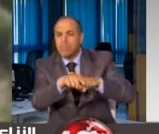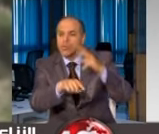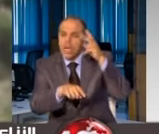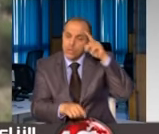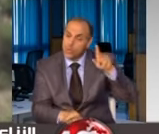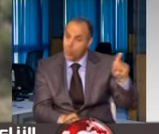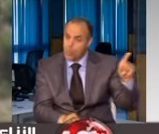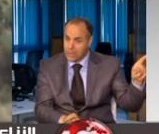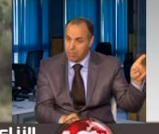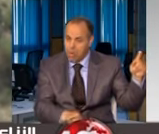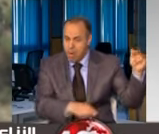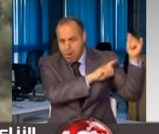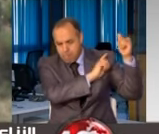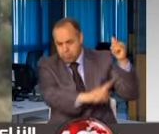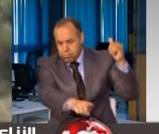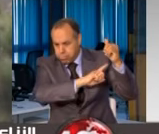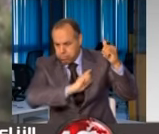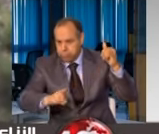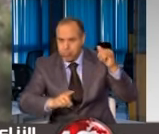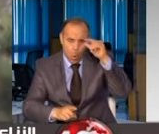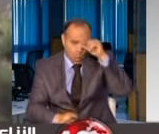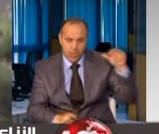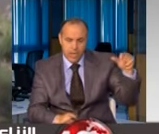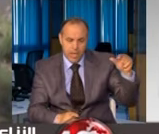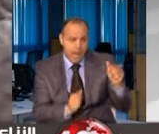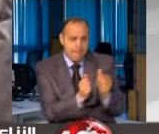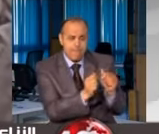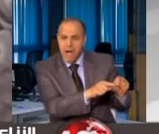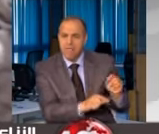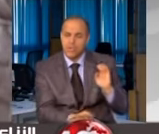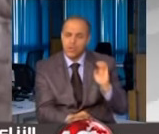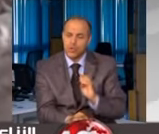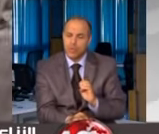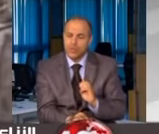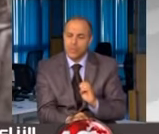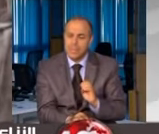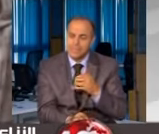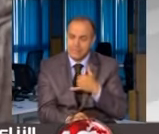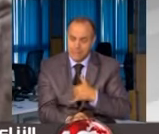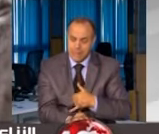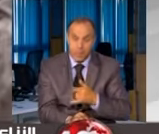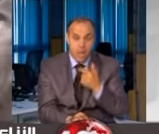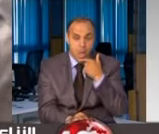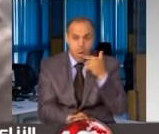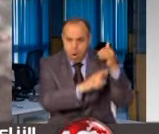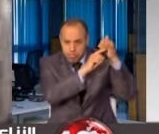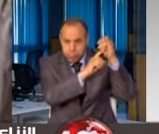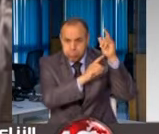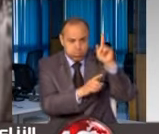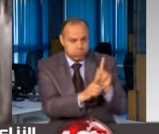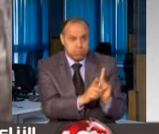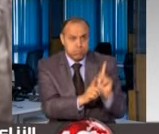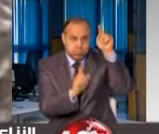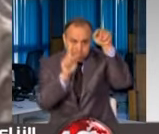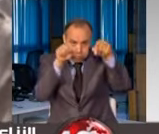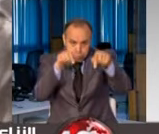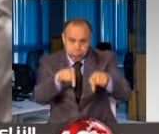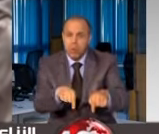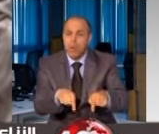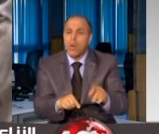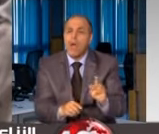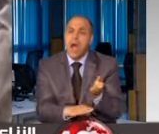السعودية قصفها مواقع تابعة للحوثيين وحلفائهم جنوب العاصمة صنعاء. واستهدف القصف منصات إطلاق صواريخ